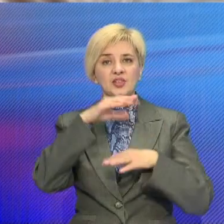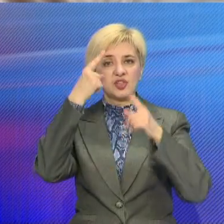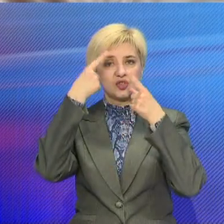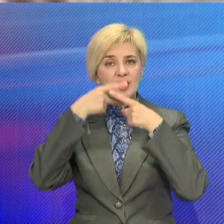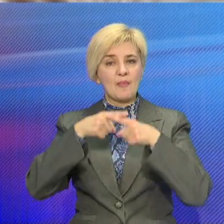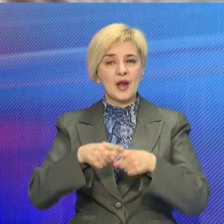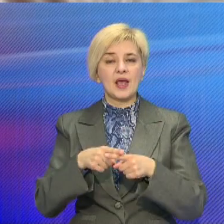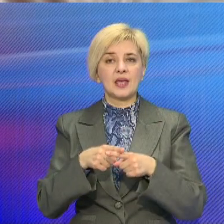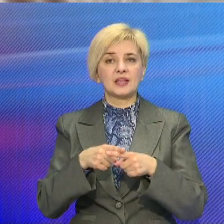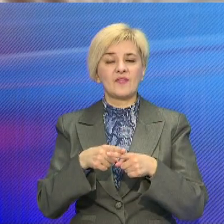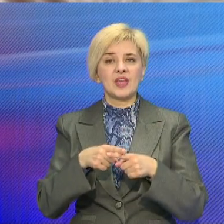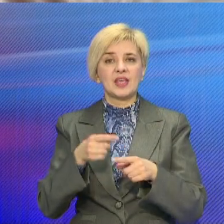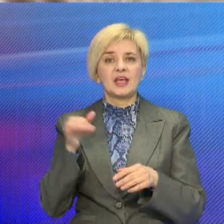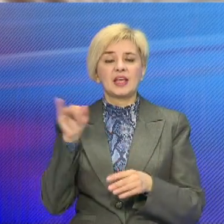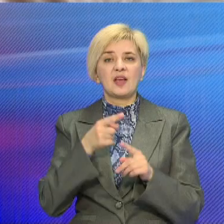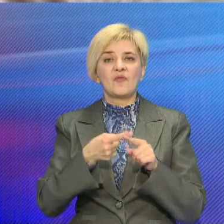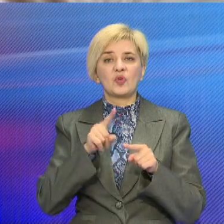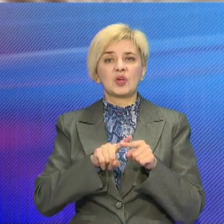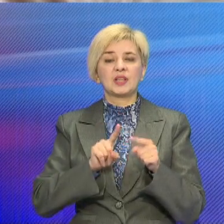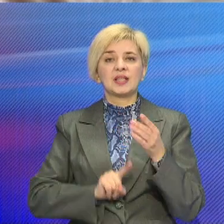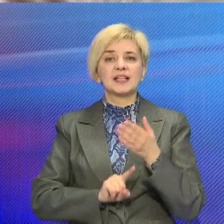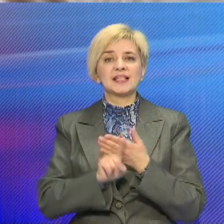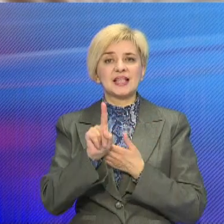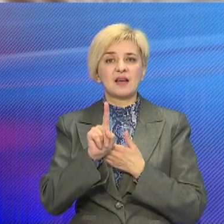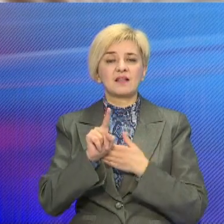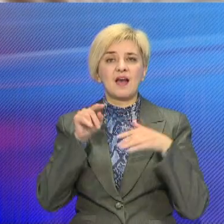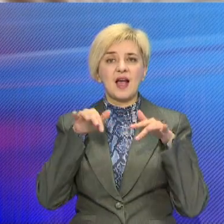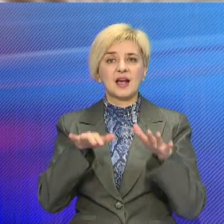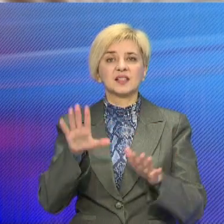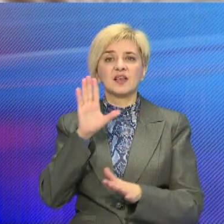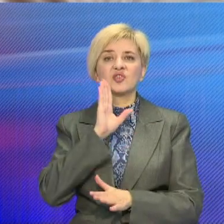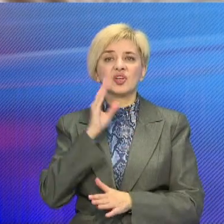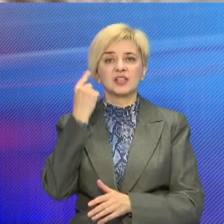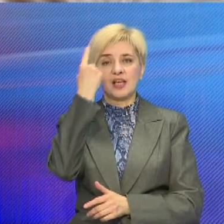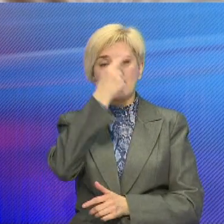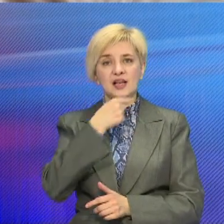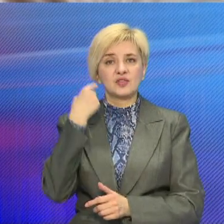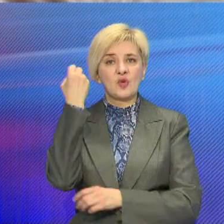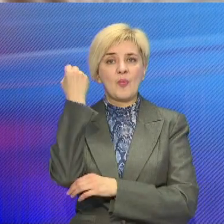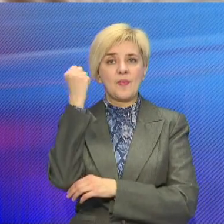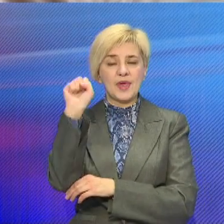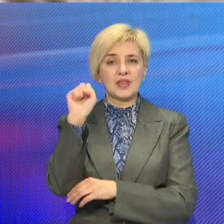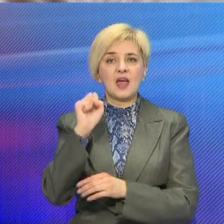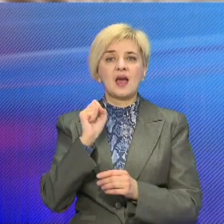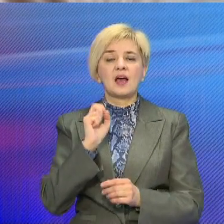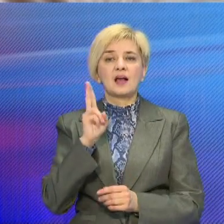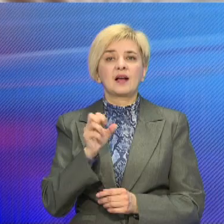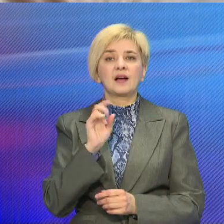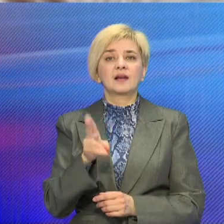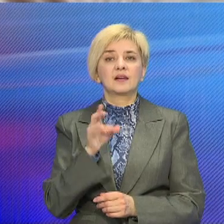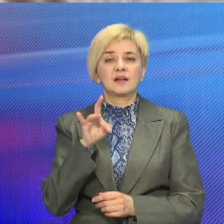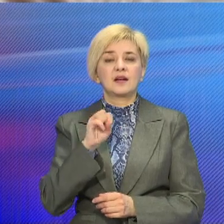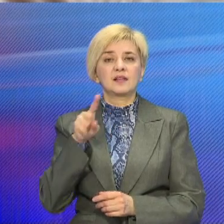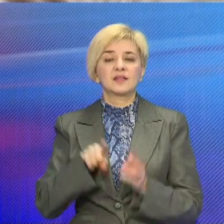проектов. И вот этот старт акции «Женское лицо Победа» как раз начался